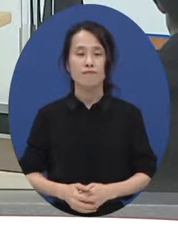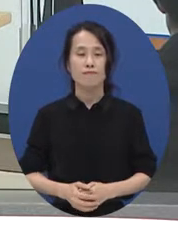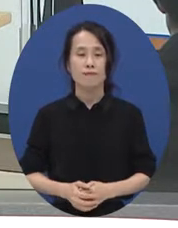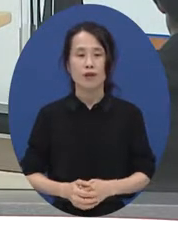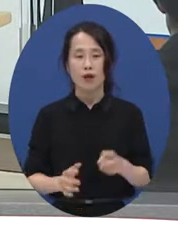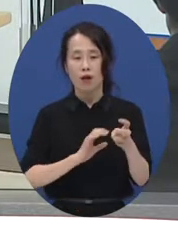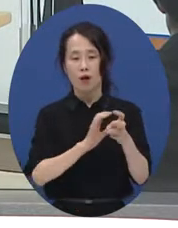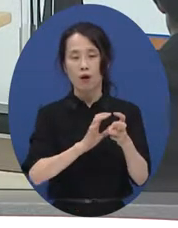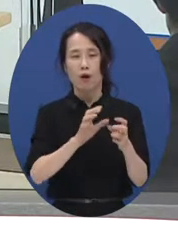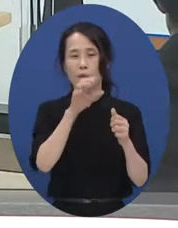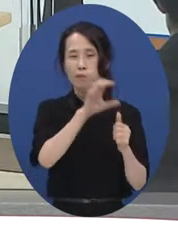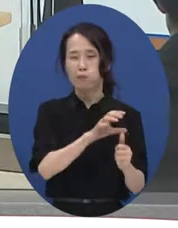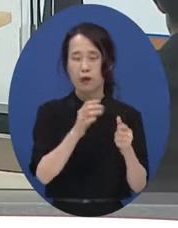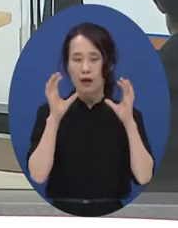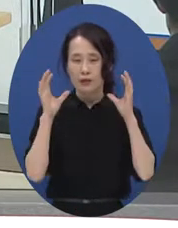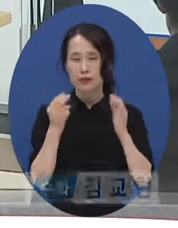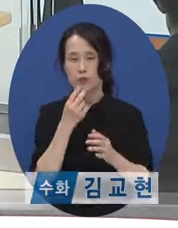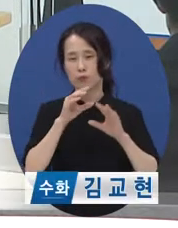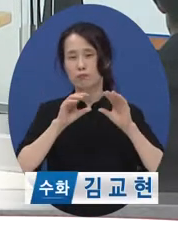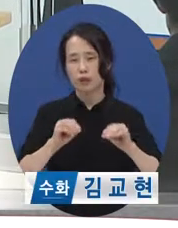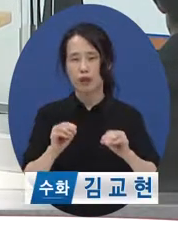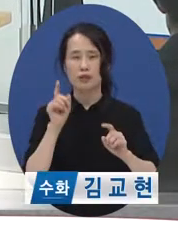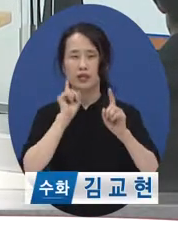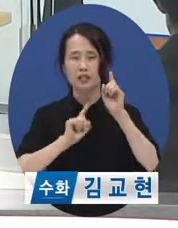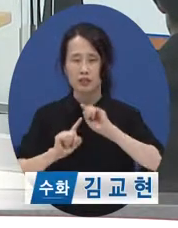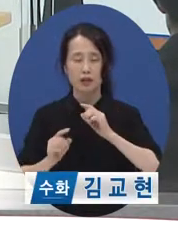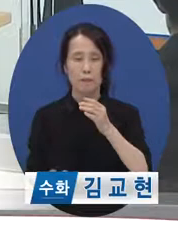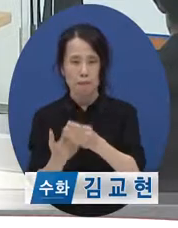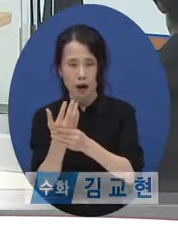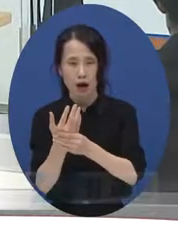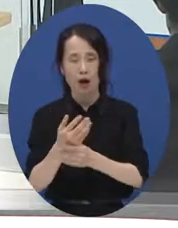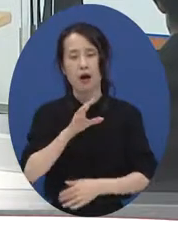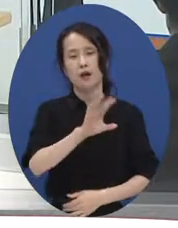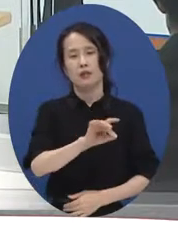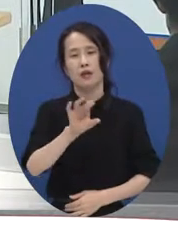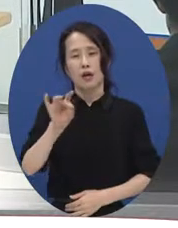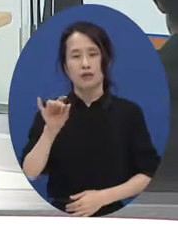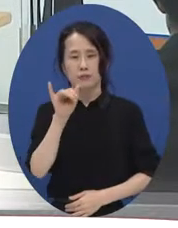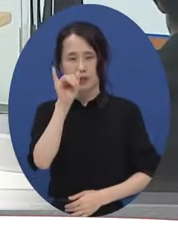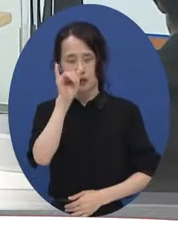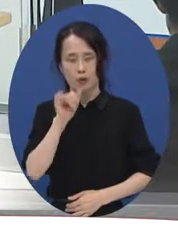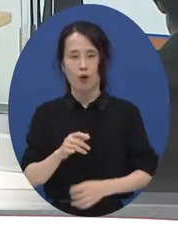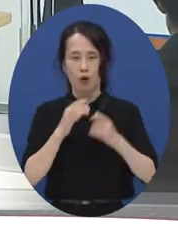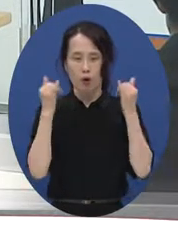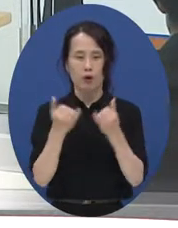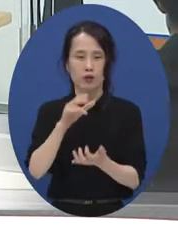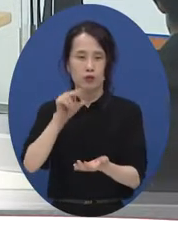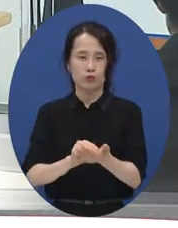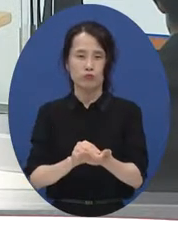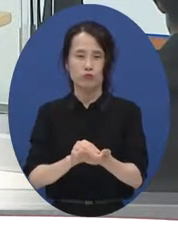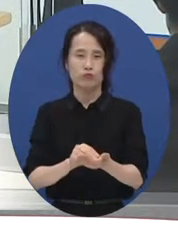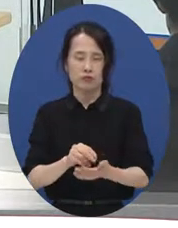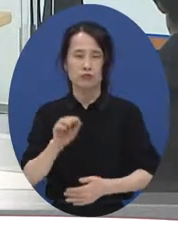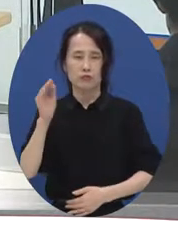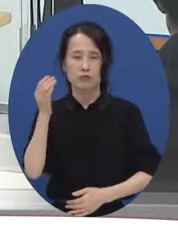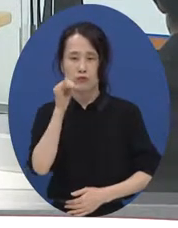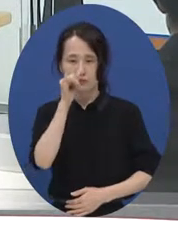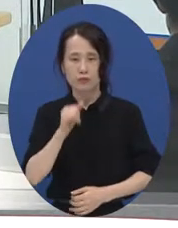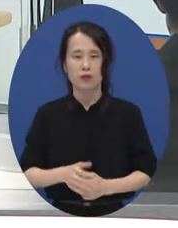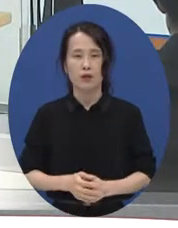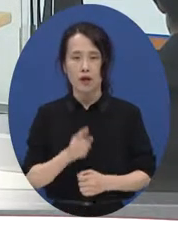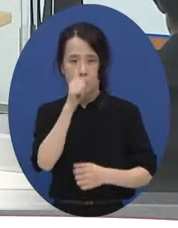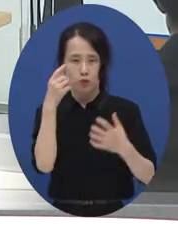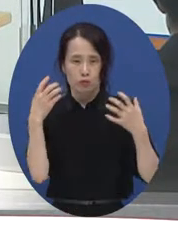통학 차량에 갇힌 아이들이 목숨을 잃거나 다치는 사고가 잊을만하면 일어나면서 사회적 문제로 떠올랐습니다.